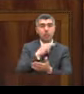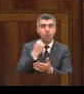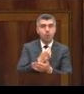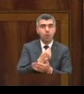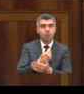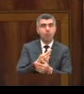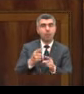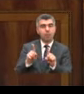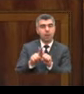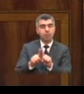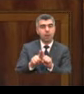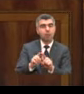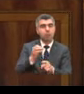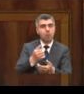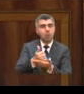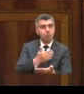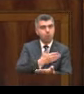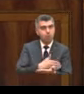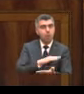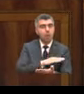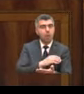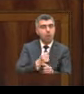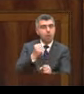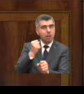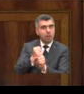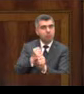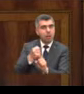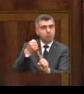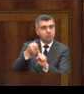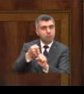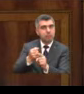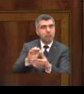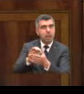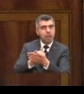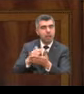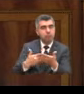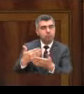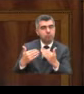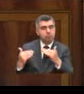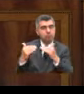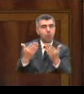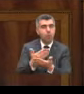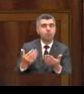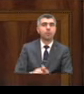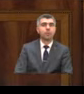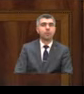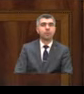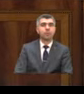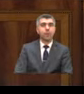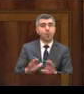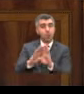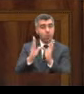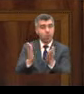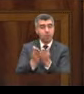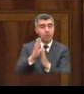حكومة تتحمل مسؤوليتها نعم، وتشتغل في إطار من التضامن، في إطار من التنسيق، وفي إطار من الالتقائية، ولهذا جميع البرامج